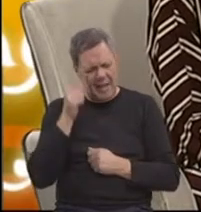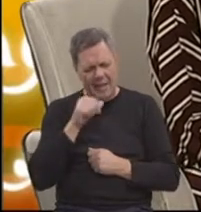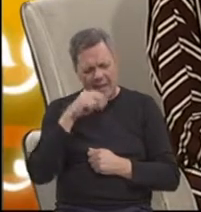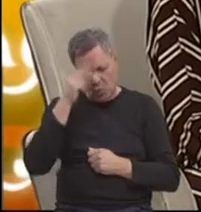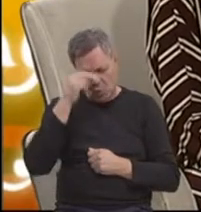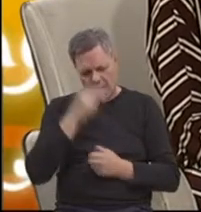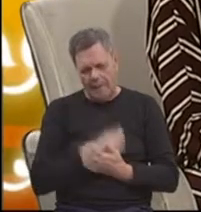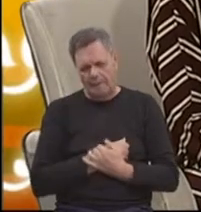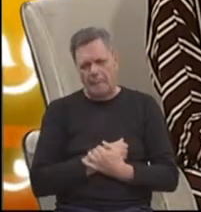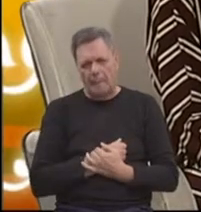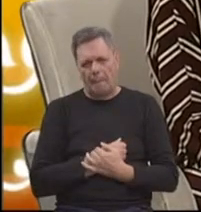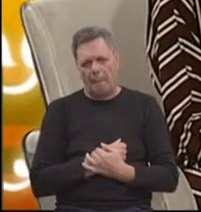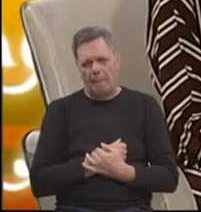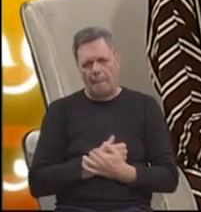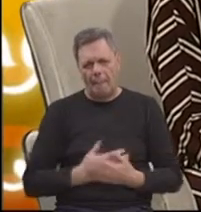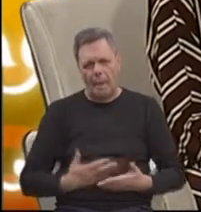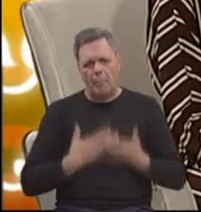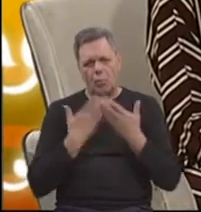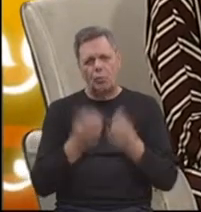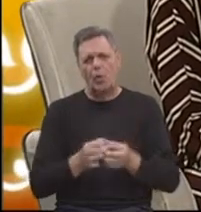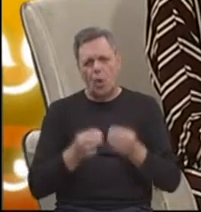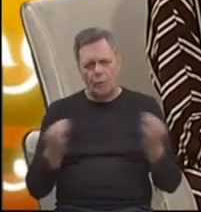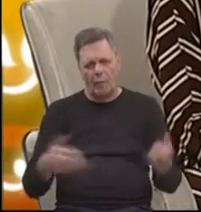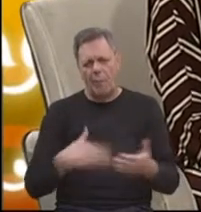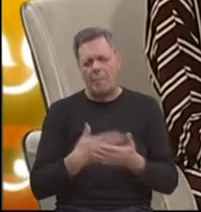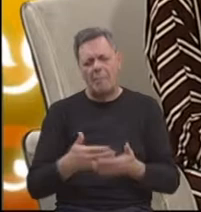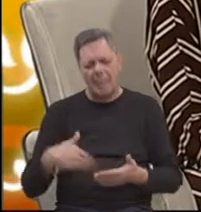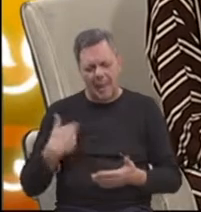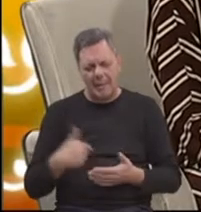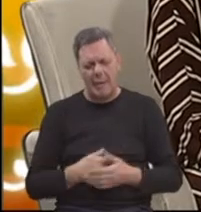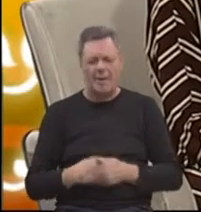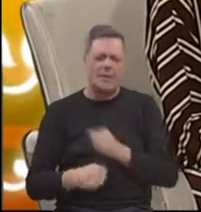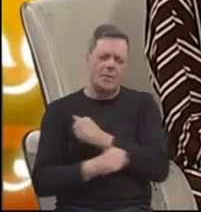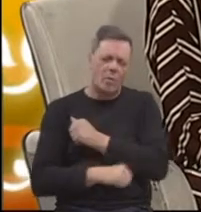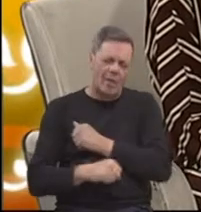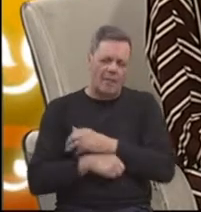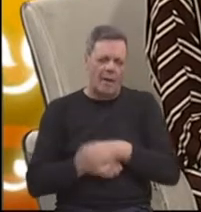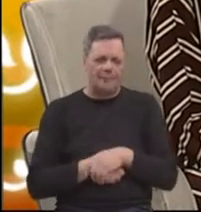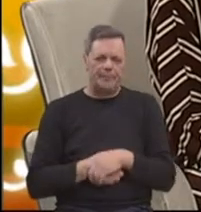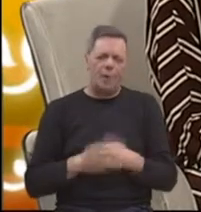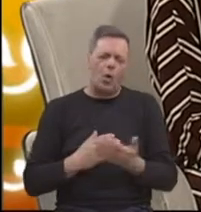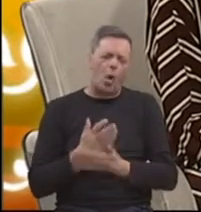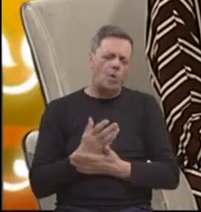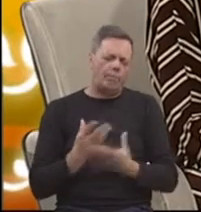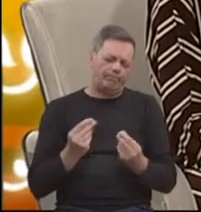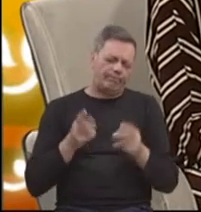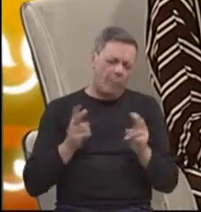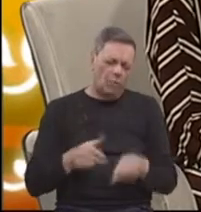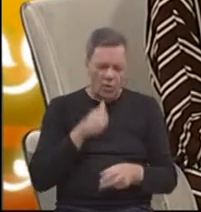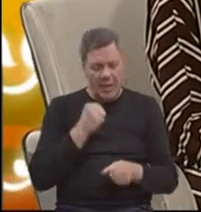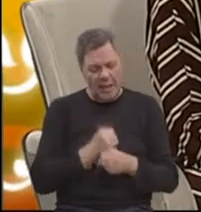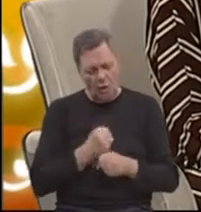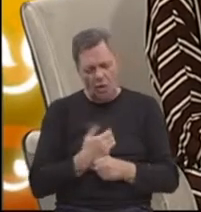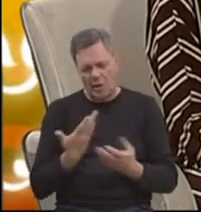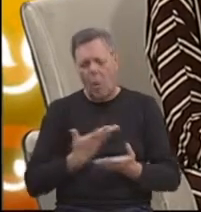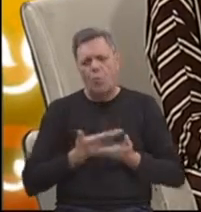iskustva, pružiti nekakvu otvorenost i prema mlađim generacijama, prema studentima, kroz niz mogućnosti i radionica koje